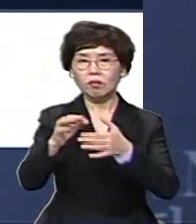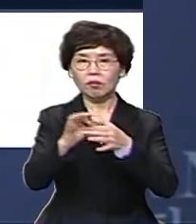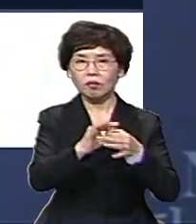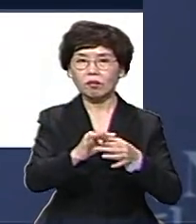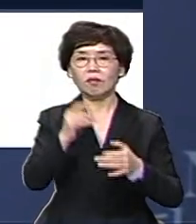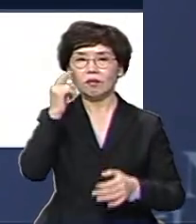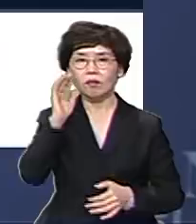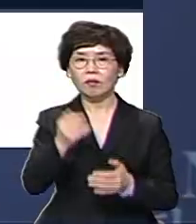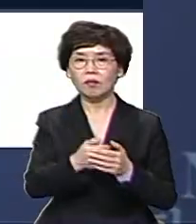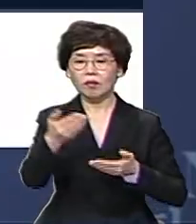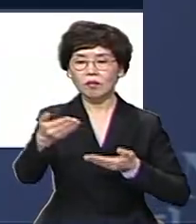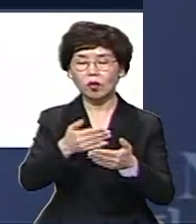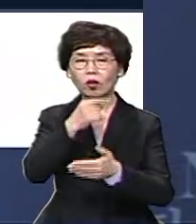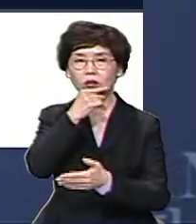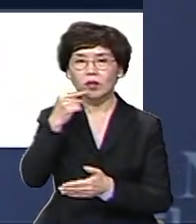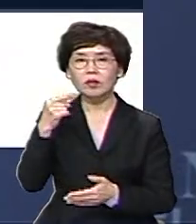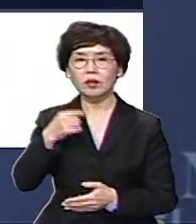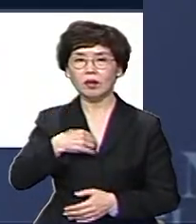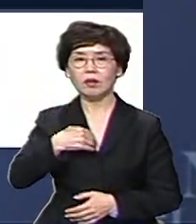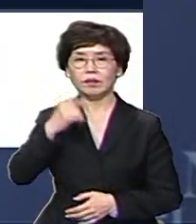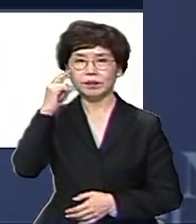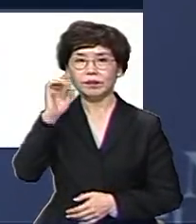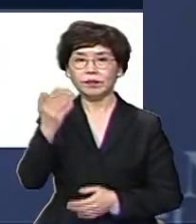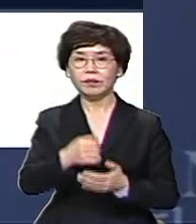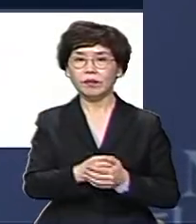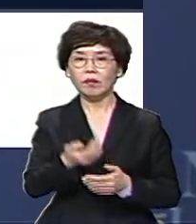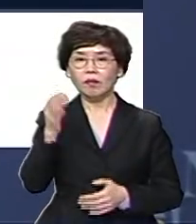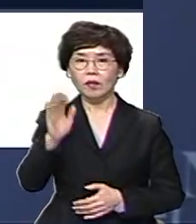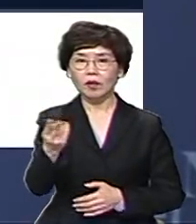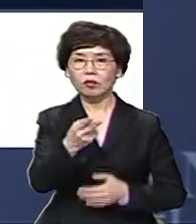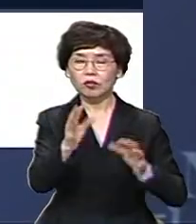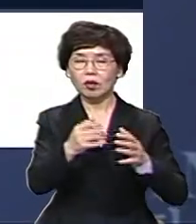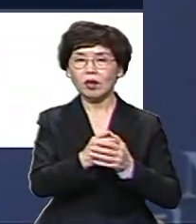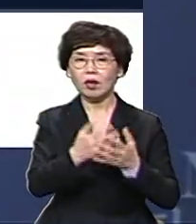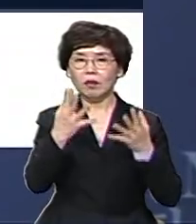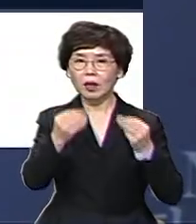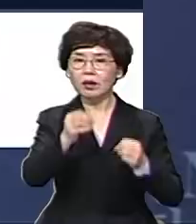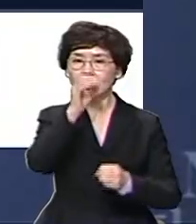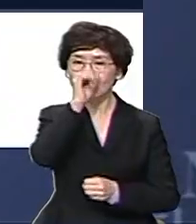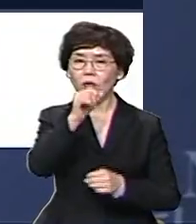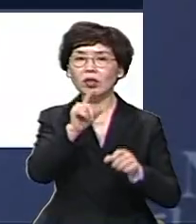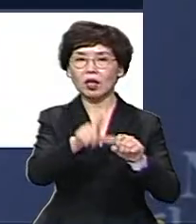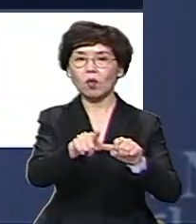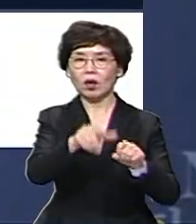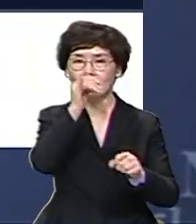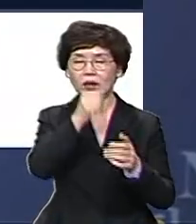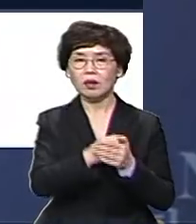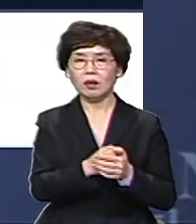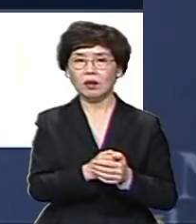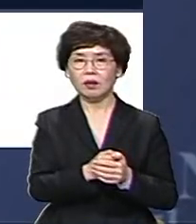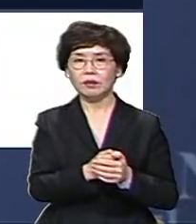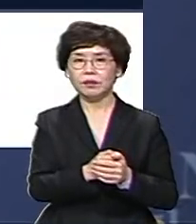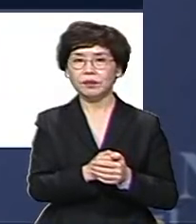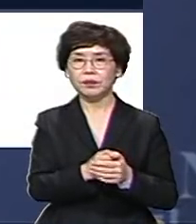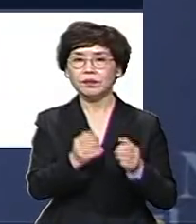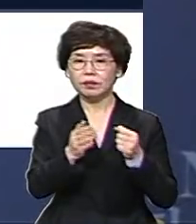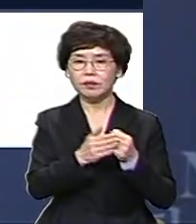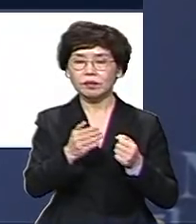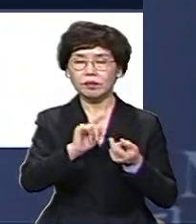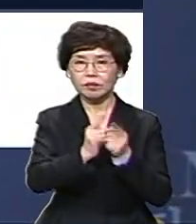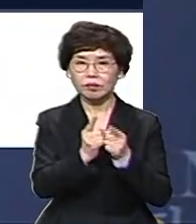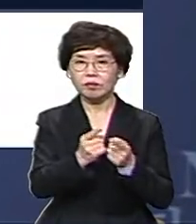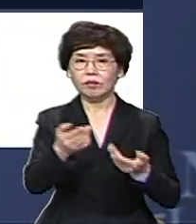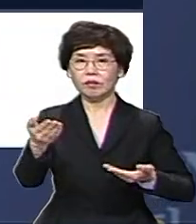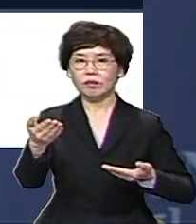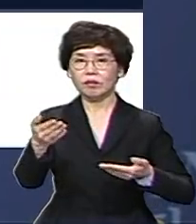무역 관계에서 손해로 이루어지게 된다면 이런 부분에서는 우리가 해결을 해야 하는 것입니다. 현재 지금 가장 중요한 것은 미중 관계에